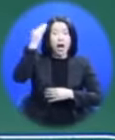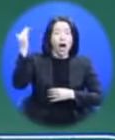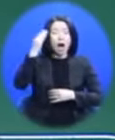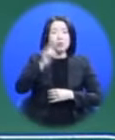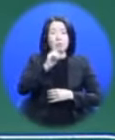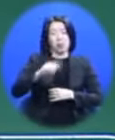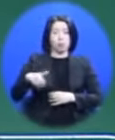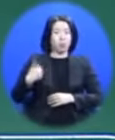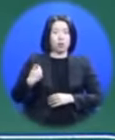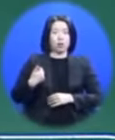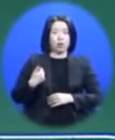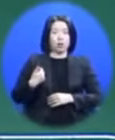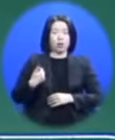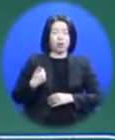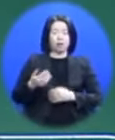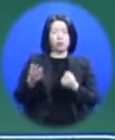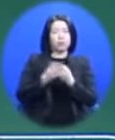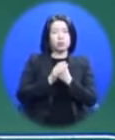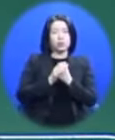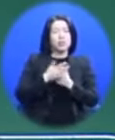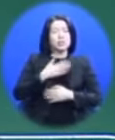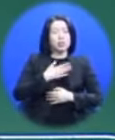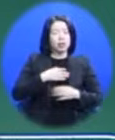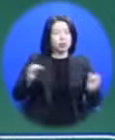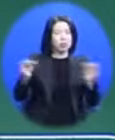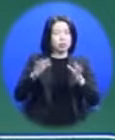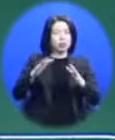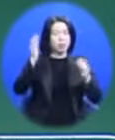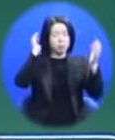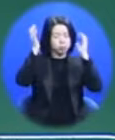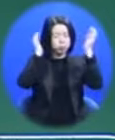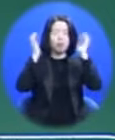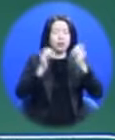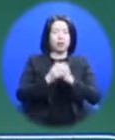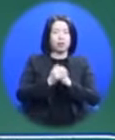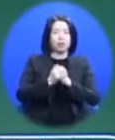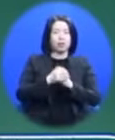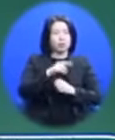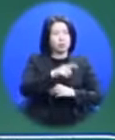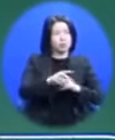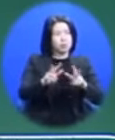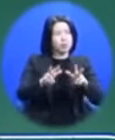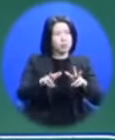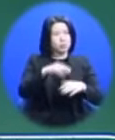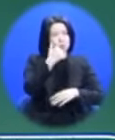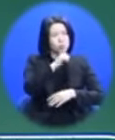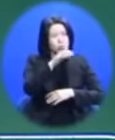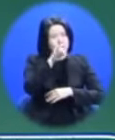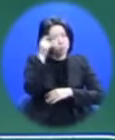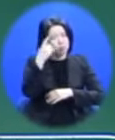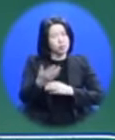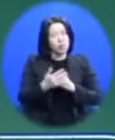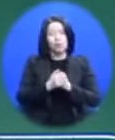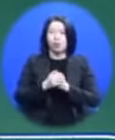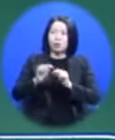모르고 그렇거든요. 그런데 제가 순간 막 혼란스러웠습니다. 이게 지금 통역을 한 건가? 아니면 저 자매가